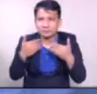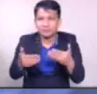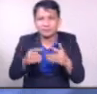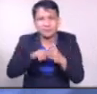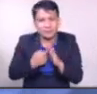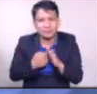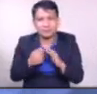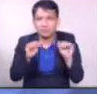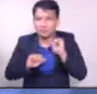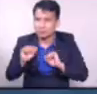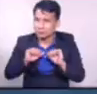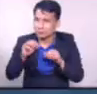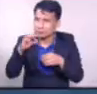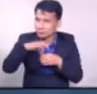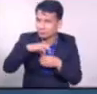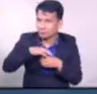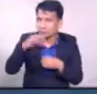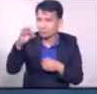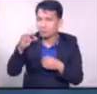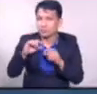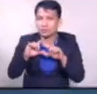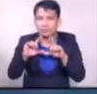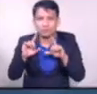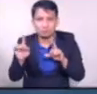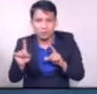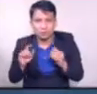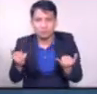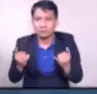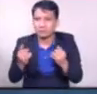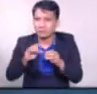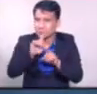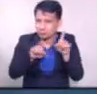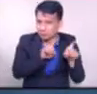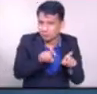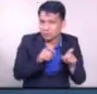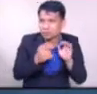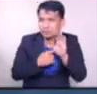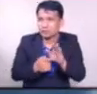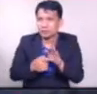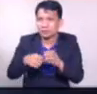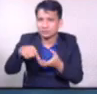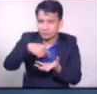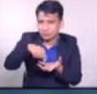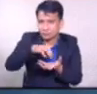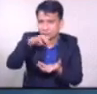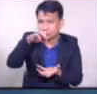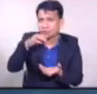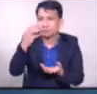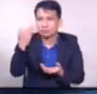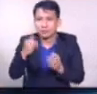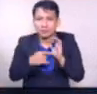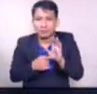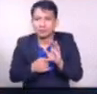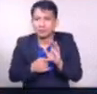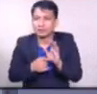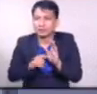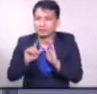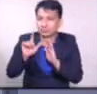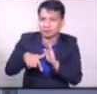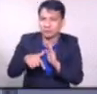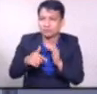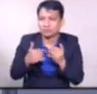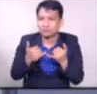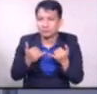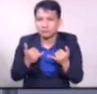bahagi ng ating programa, no, ikaw ay bubunot ng mga katanungan sa aming fishbowl dito. Babasahin ko